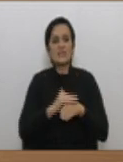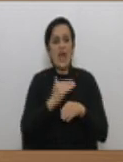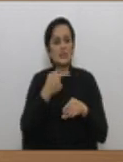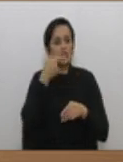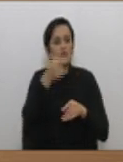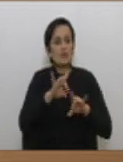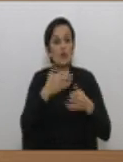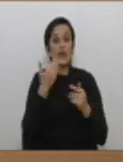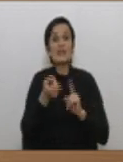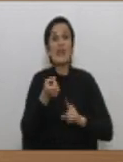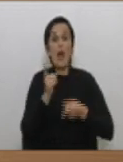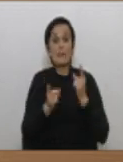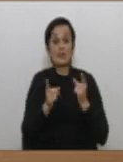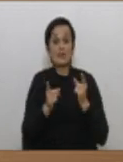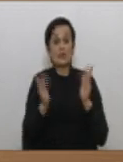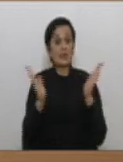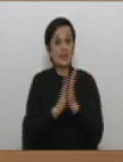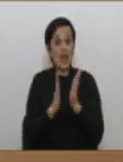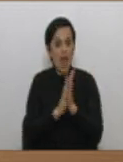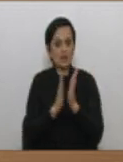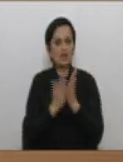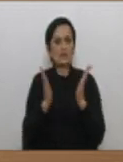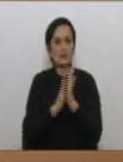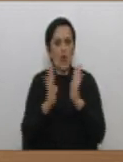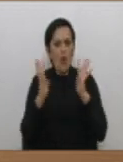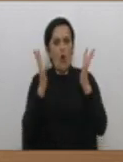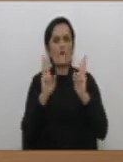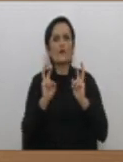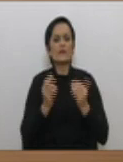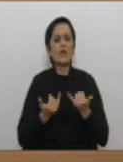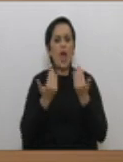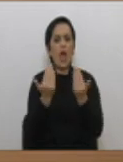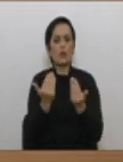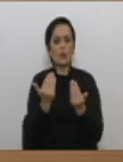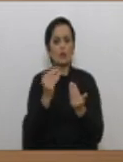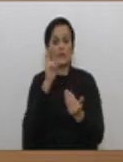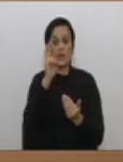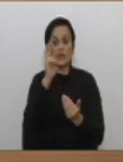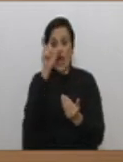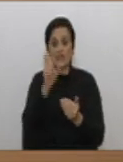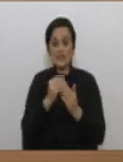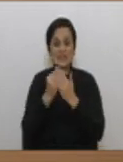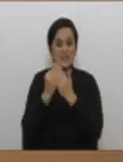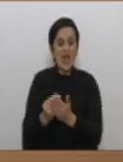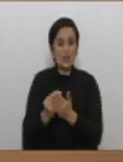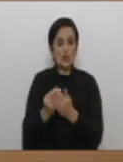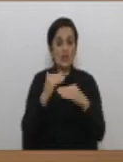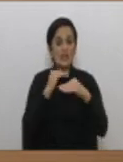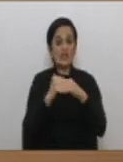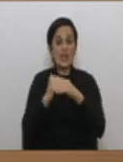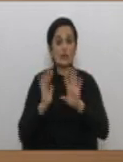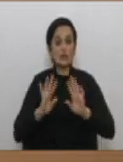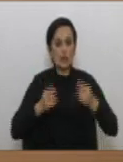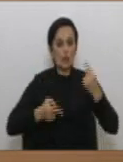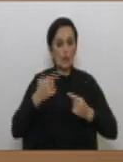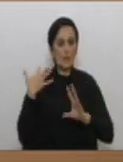Ნამდვილი ტაში, ნამდვილი ოვაცია ეკუთვნის იმ ადამიანებს, ვინც იმ ზეწოლის იმ თანაცხოვრობ ზოლის პირობებში